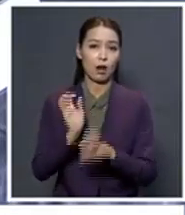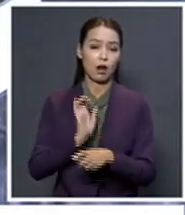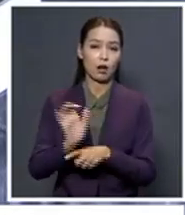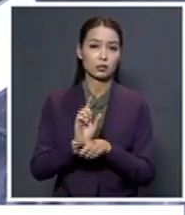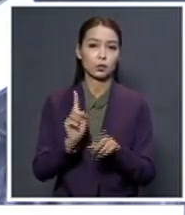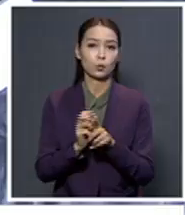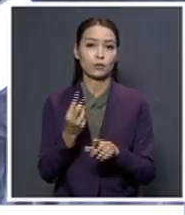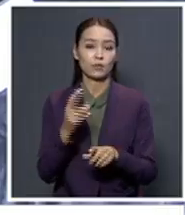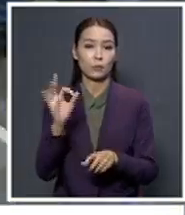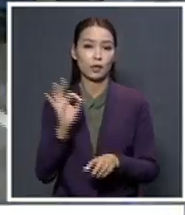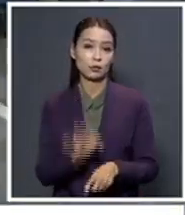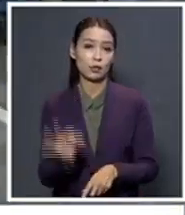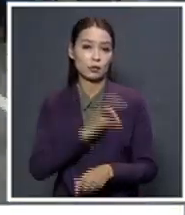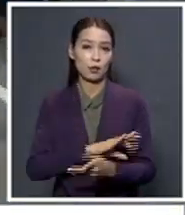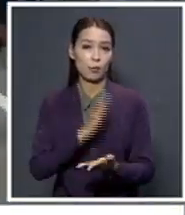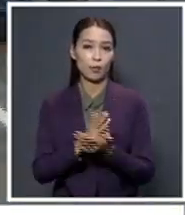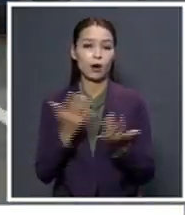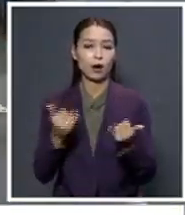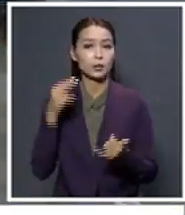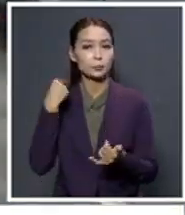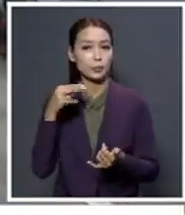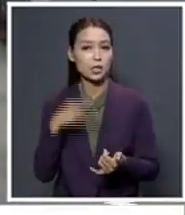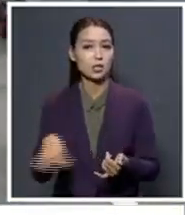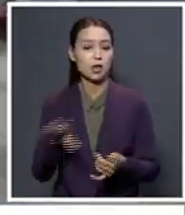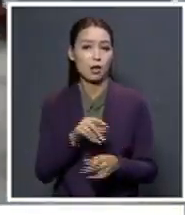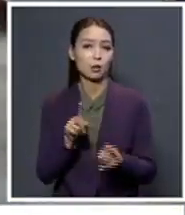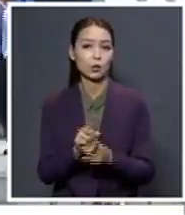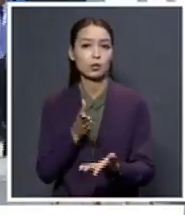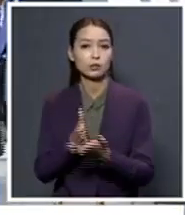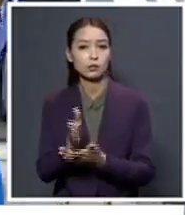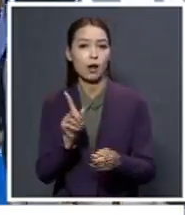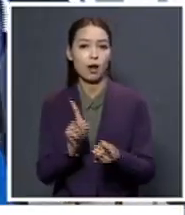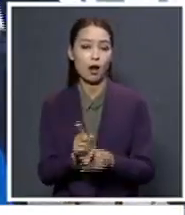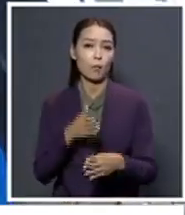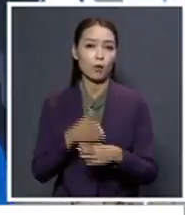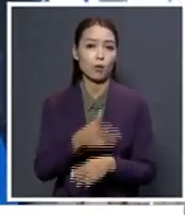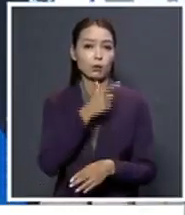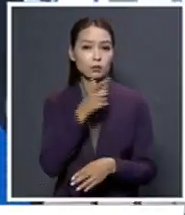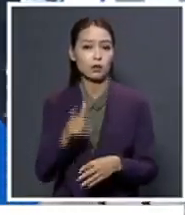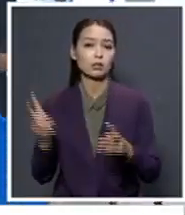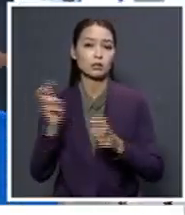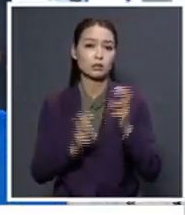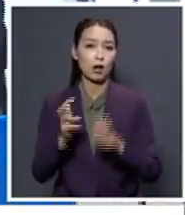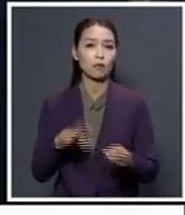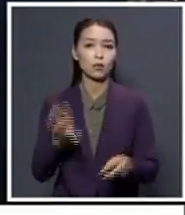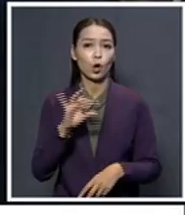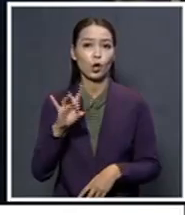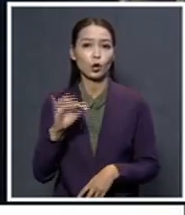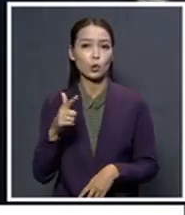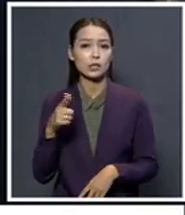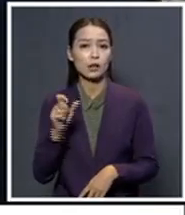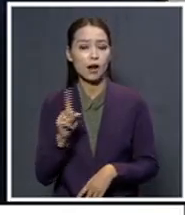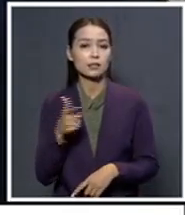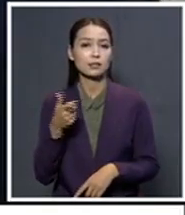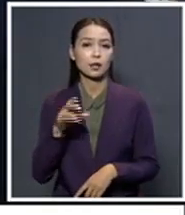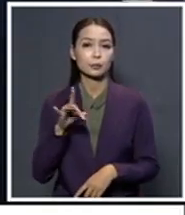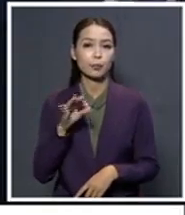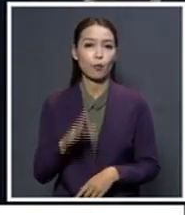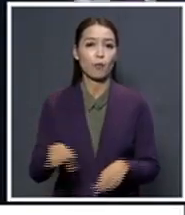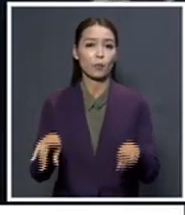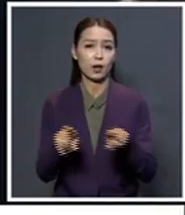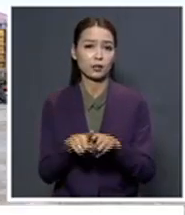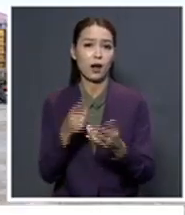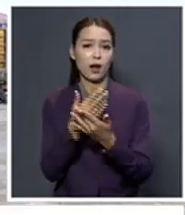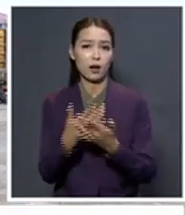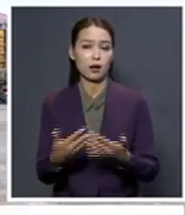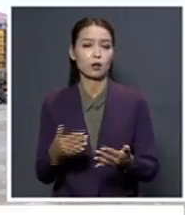өсіпті. Мәселен, президент арлап көрген құбыр крандарын жасайтын зауыттың өніміне бүгінде Росгаз, Газпром секілді алпауыттардың